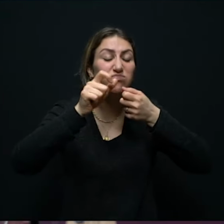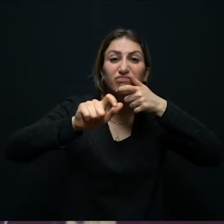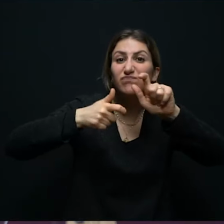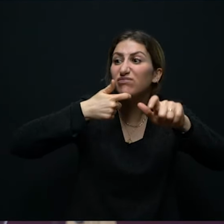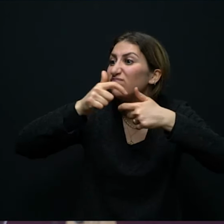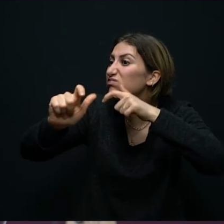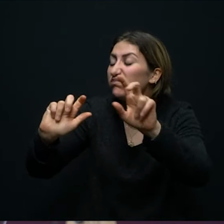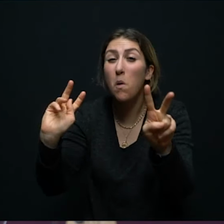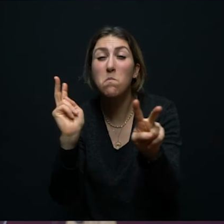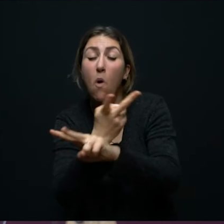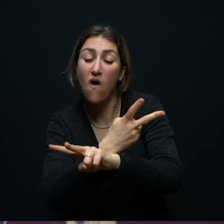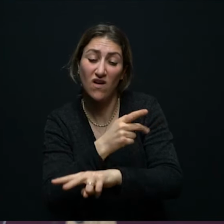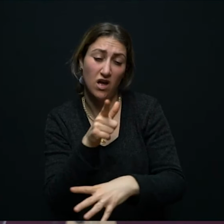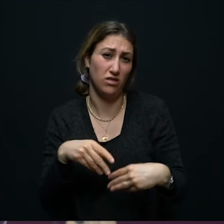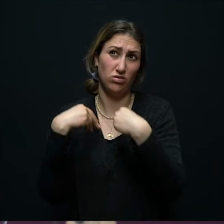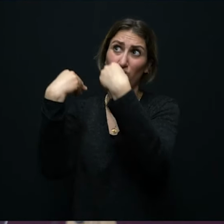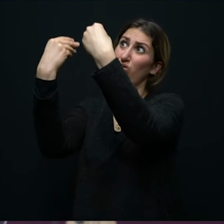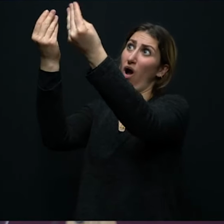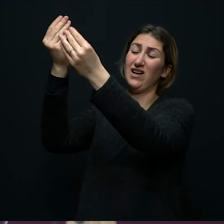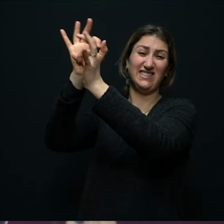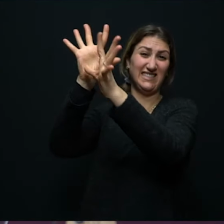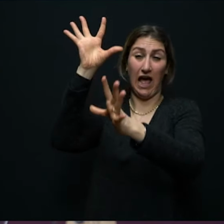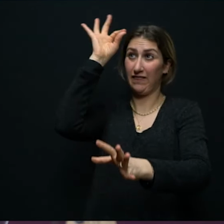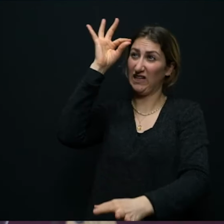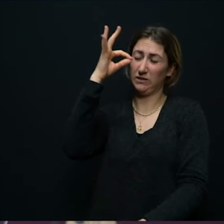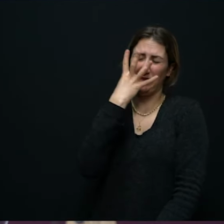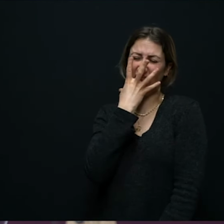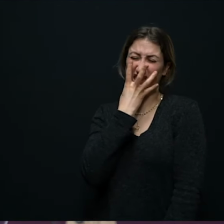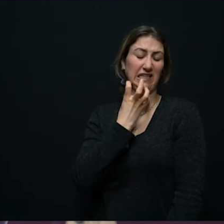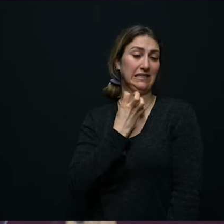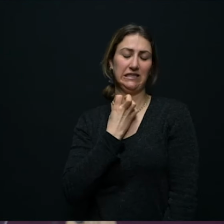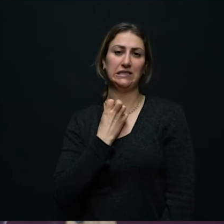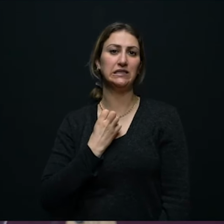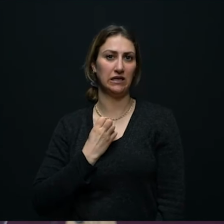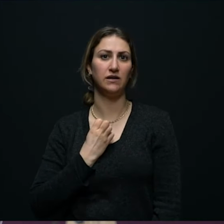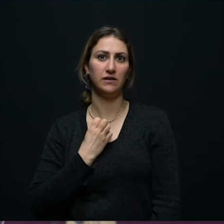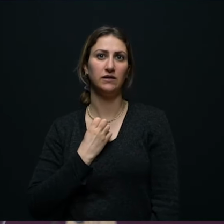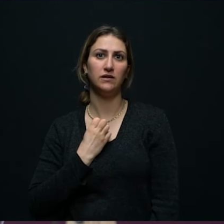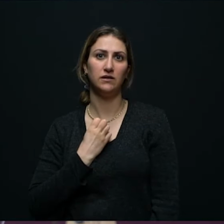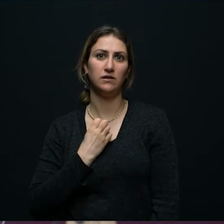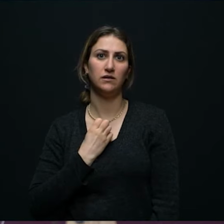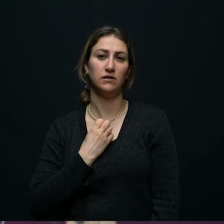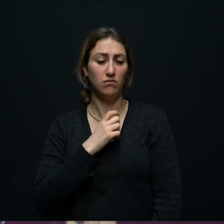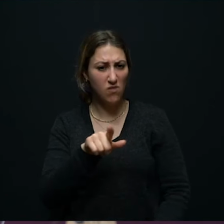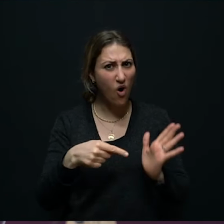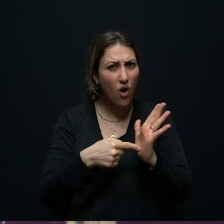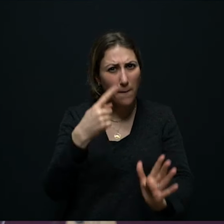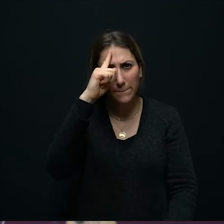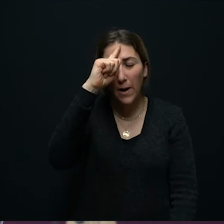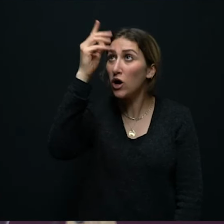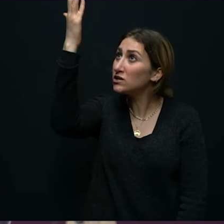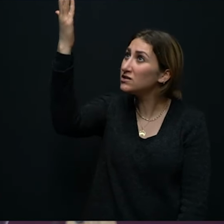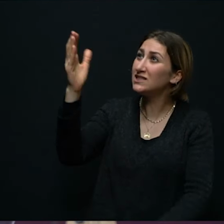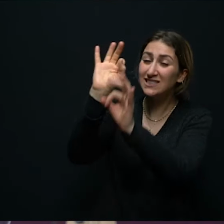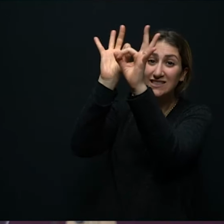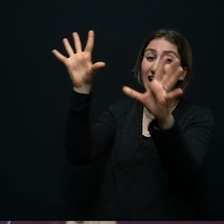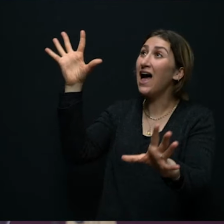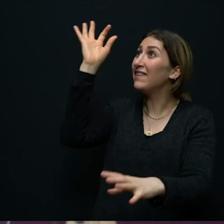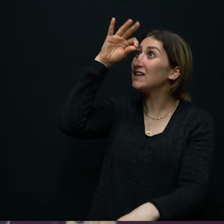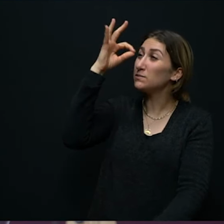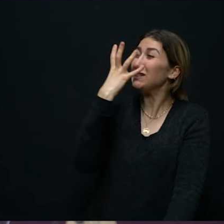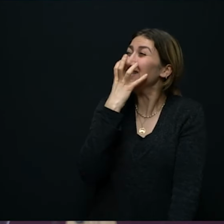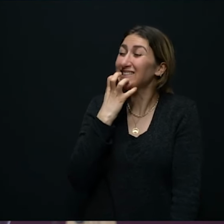dieu est-ce que lorsque le saint-esprit de dieu est attristé est ce que vous croyez que on peut vivre les dons et et la puissance du